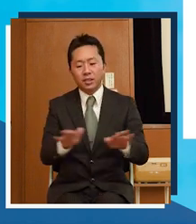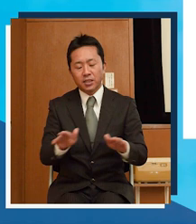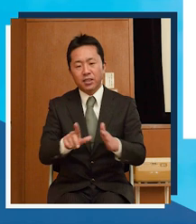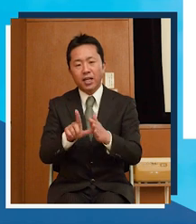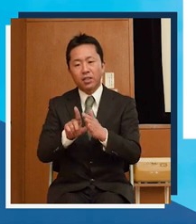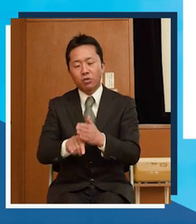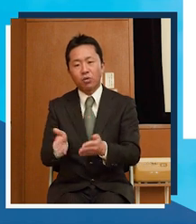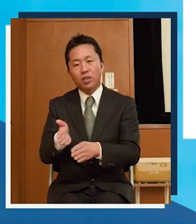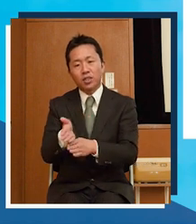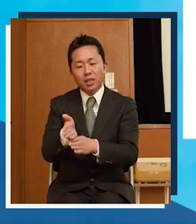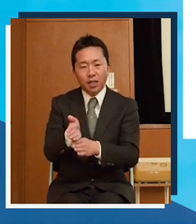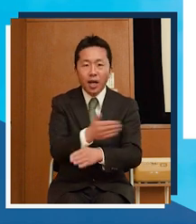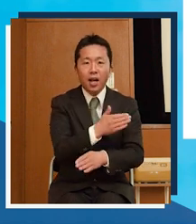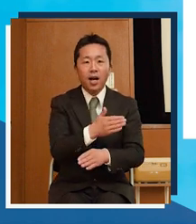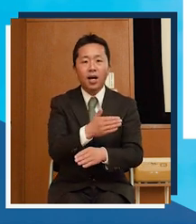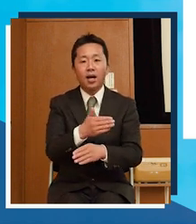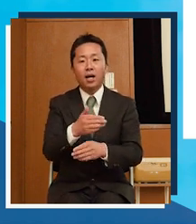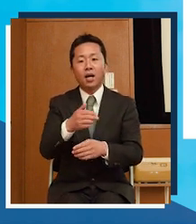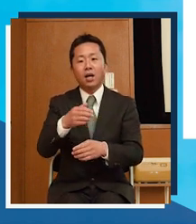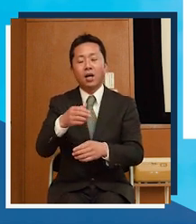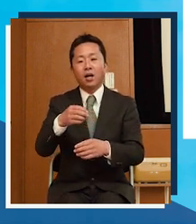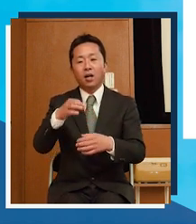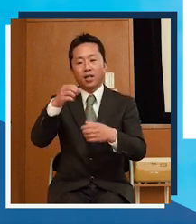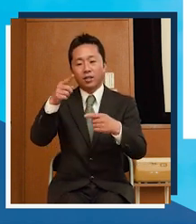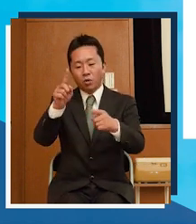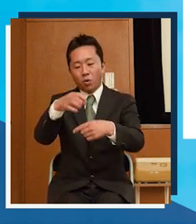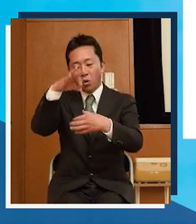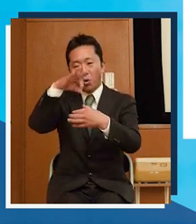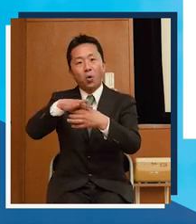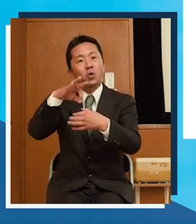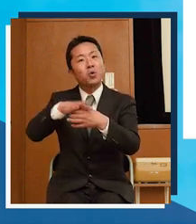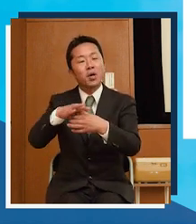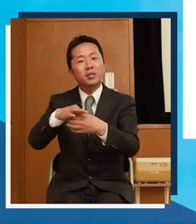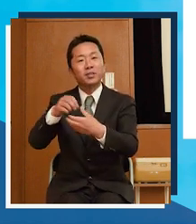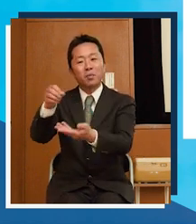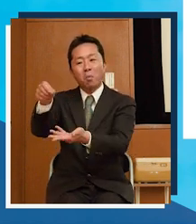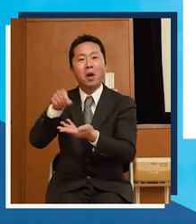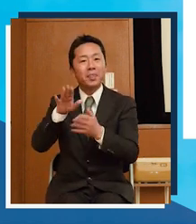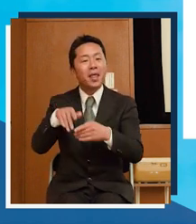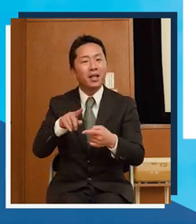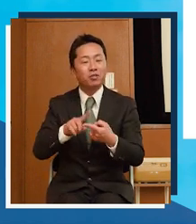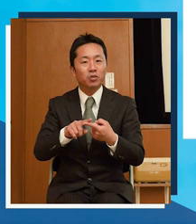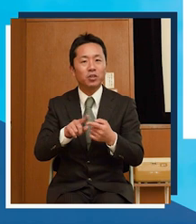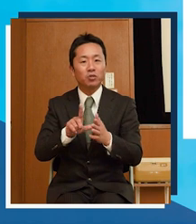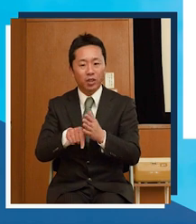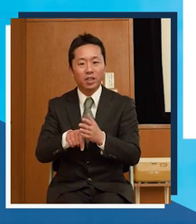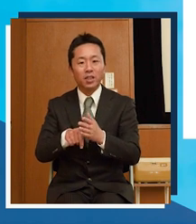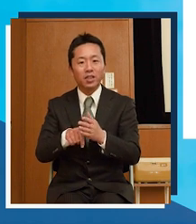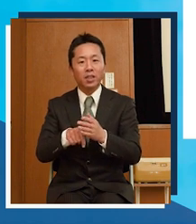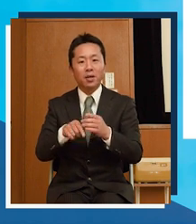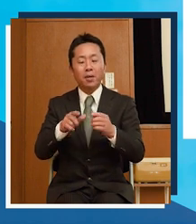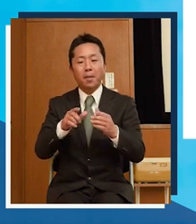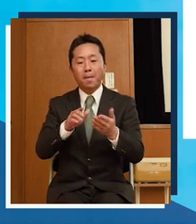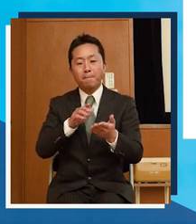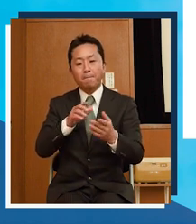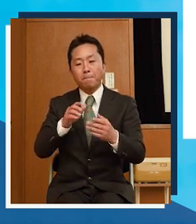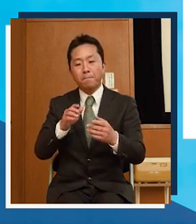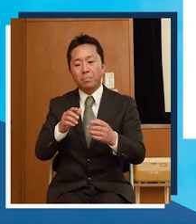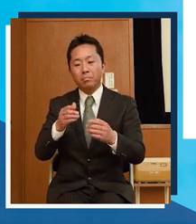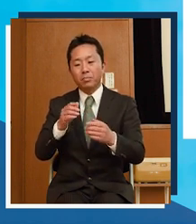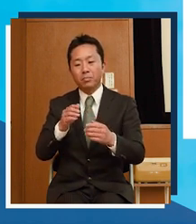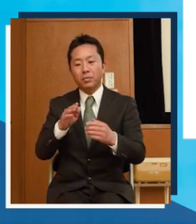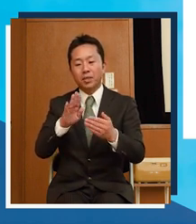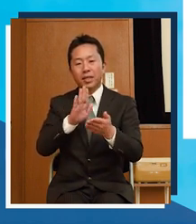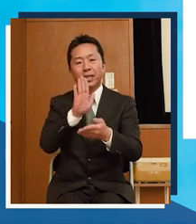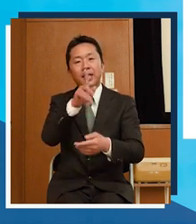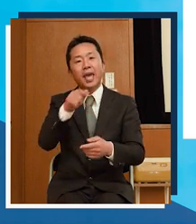難しいお話だけじゃなくてお年玉がどれだったんだよとか父が県外に大学進学する時にパスポートよなパスポートみたいなものを持っ